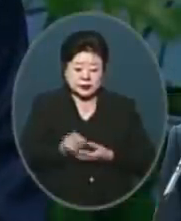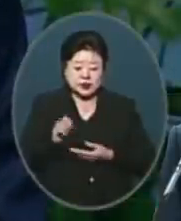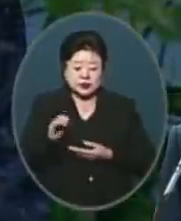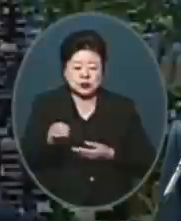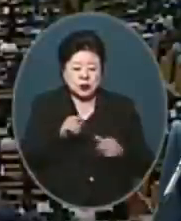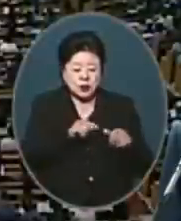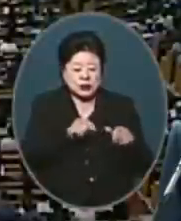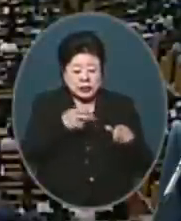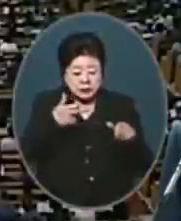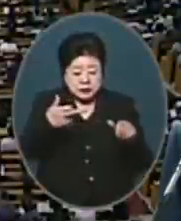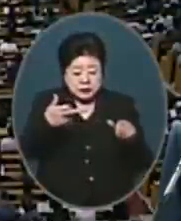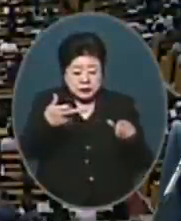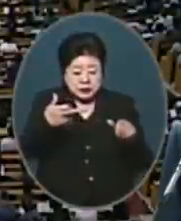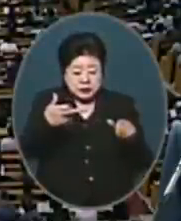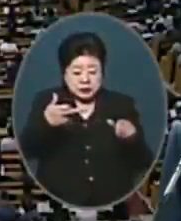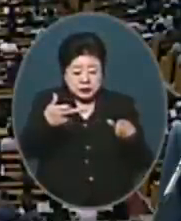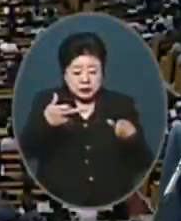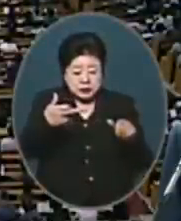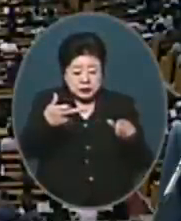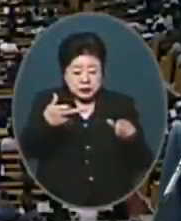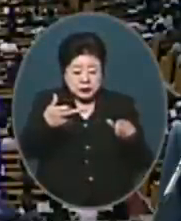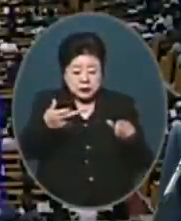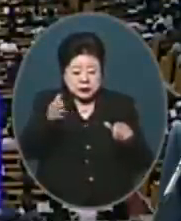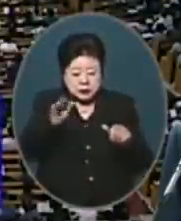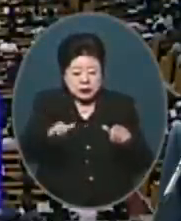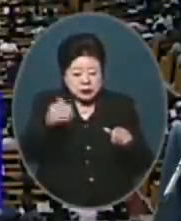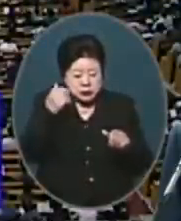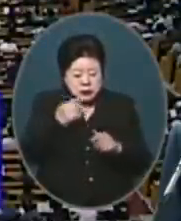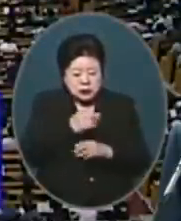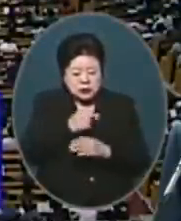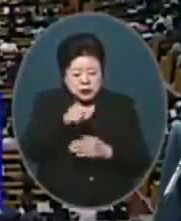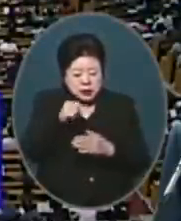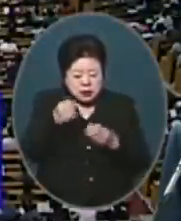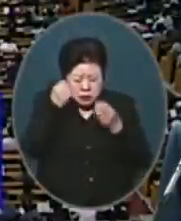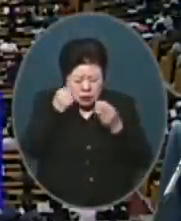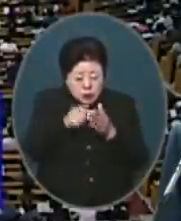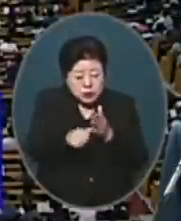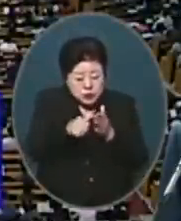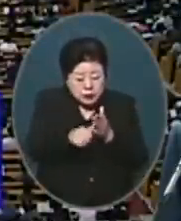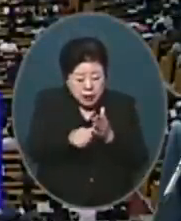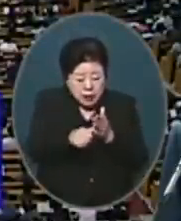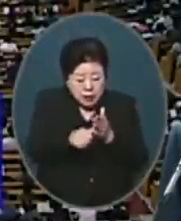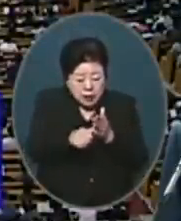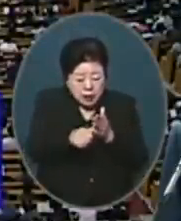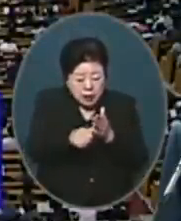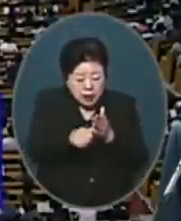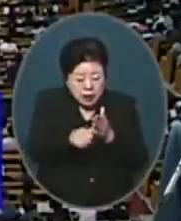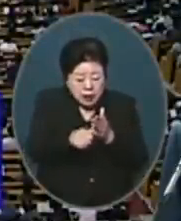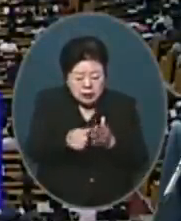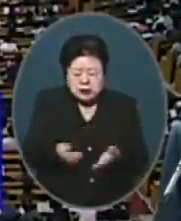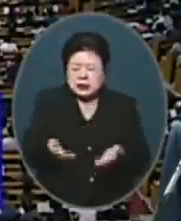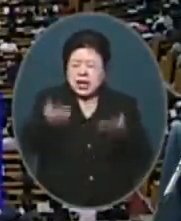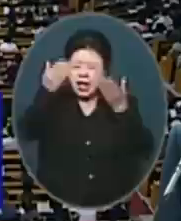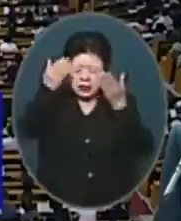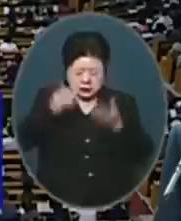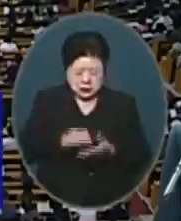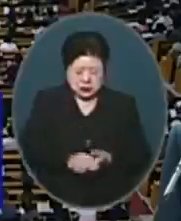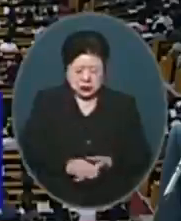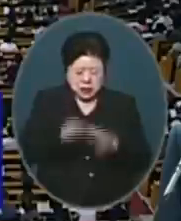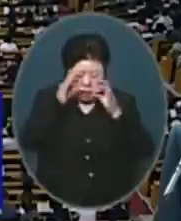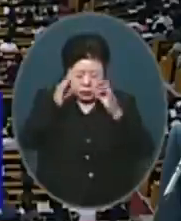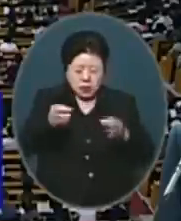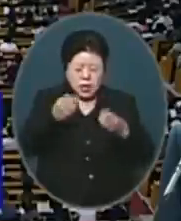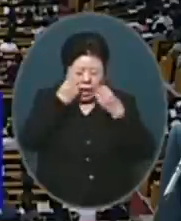고린도후서 5장 17절처럼 그런 적 누구든지 그리스도 안에 있으면 새로운 피조물이라 이전 것은